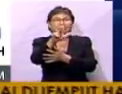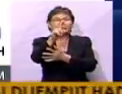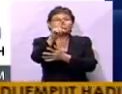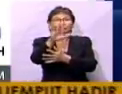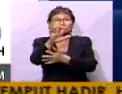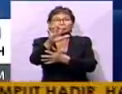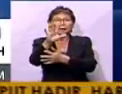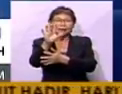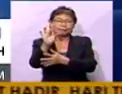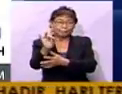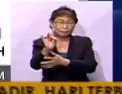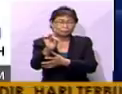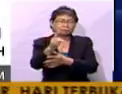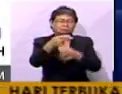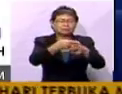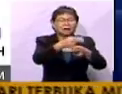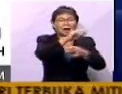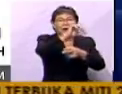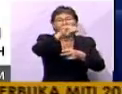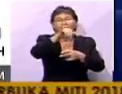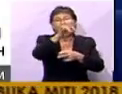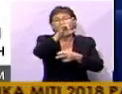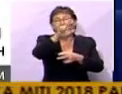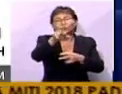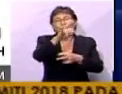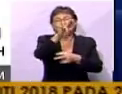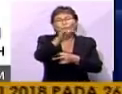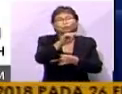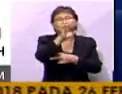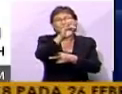A6853158 dan Arjuna dengan pengenalan diri